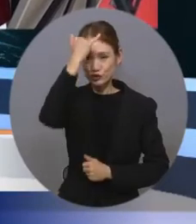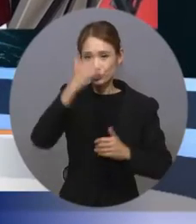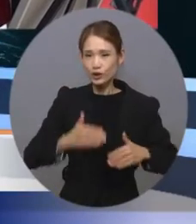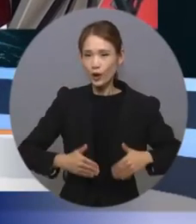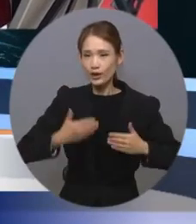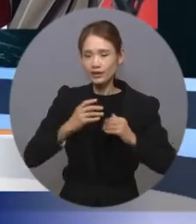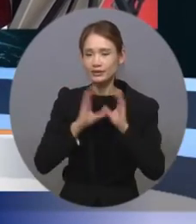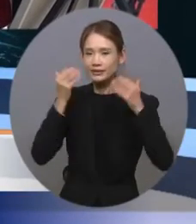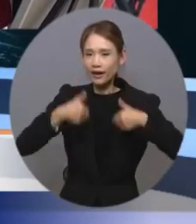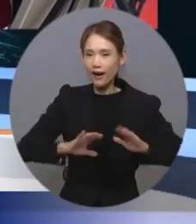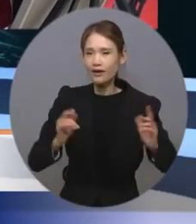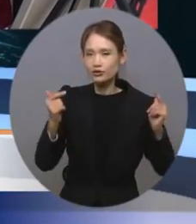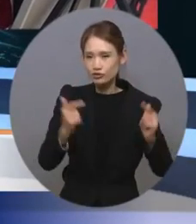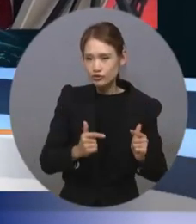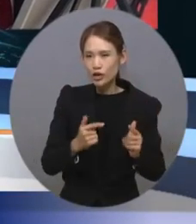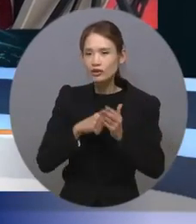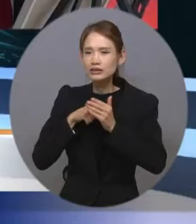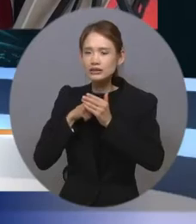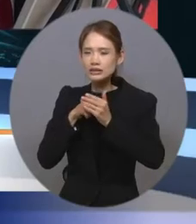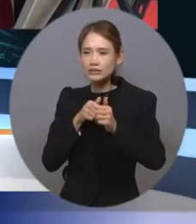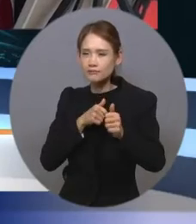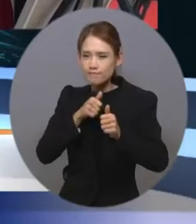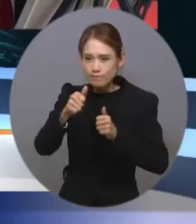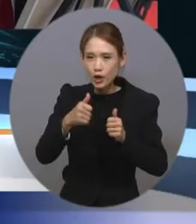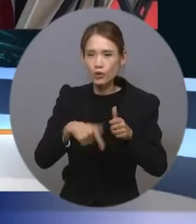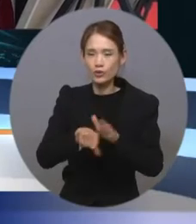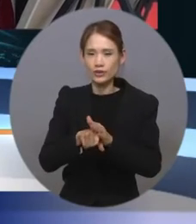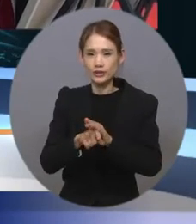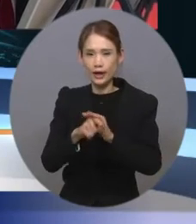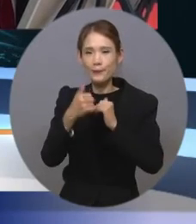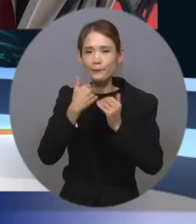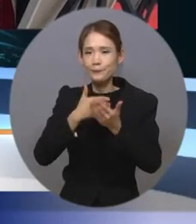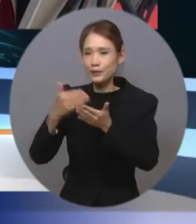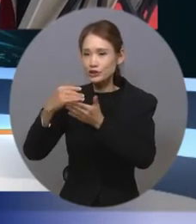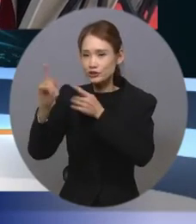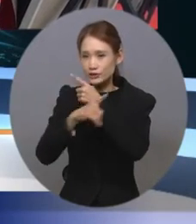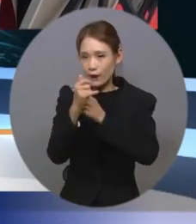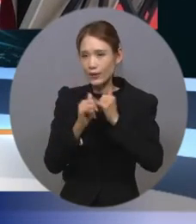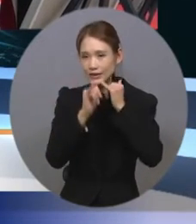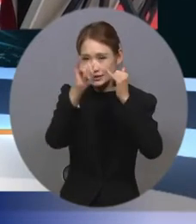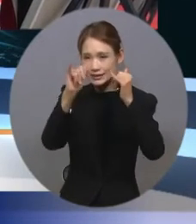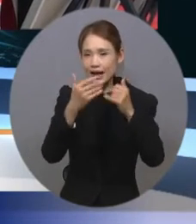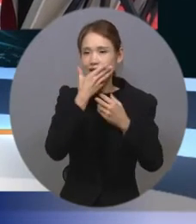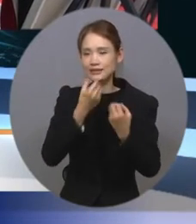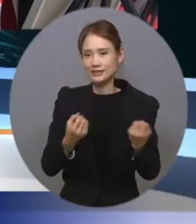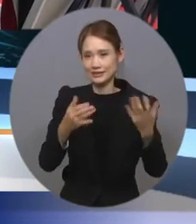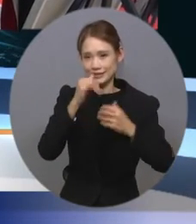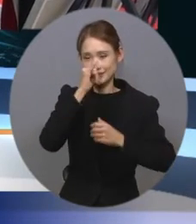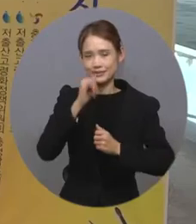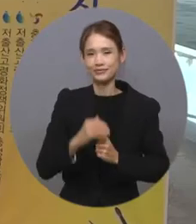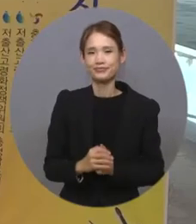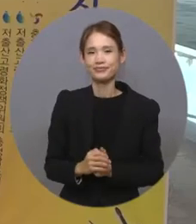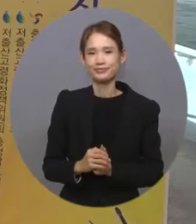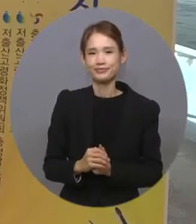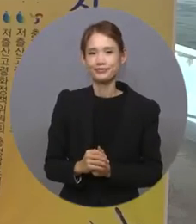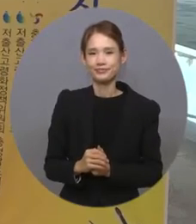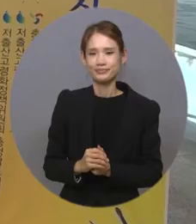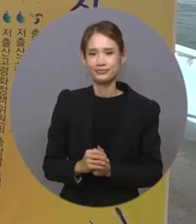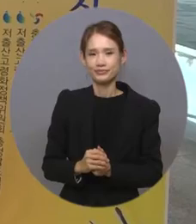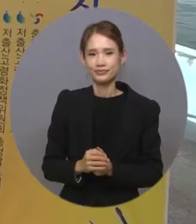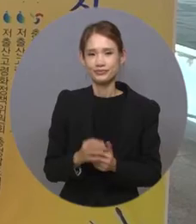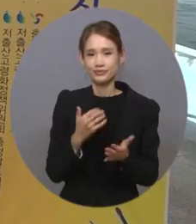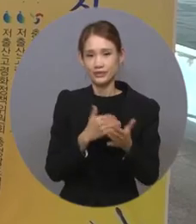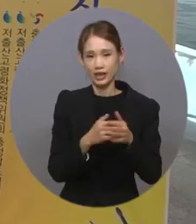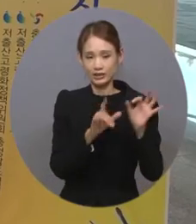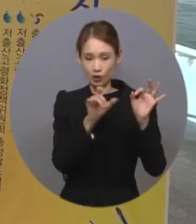충청남도에서 저출산 극복을 위한 미술대회 시상식이 열렸습니다. 조은빈 기자가 전합니다. 지난